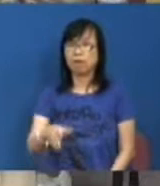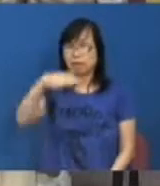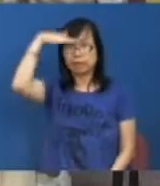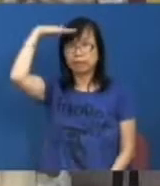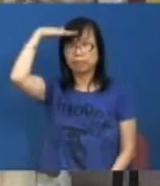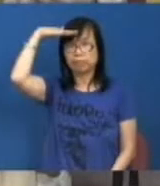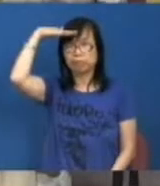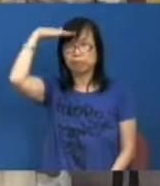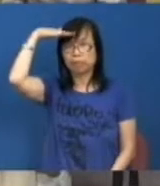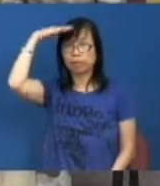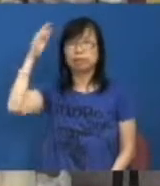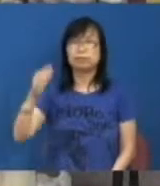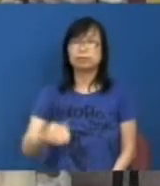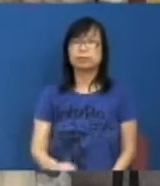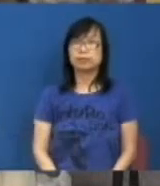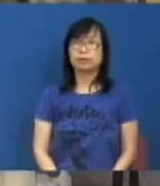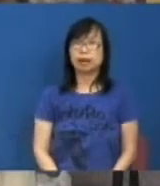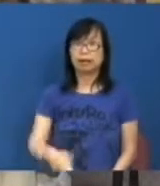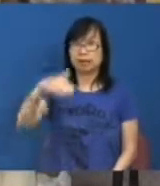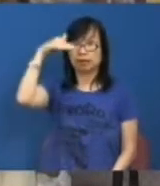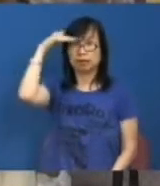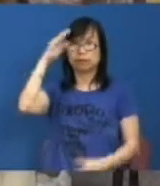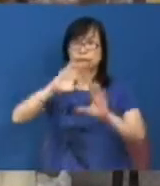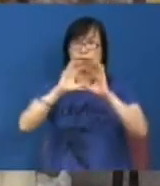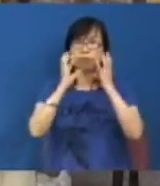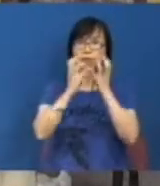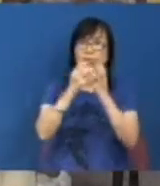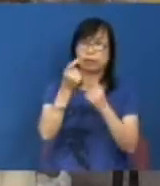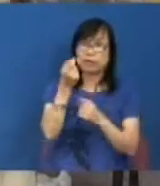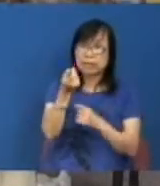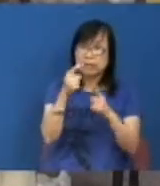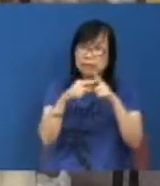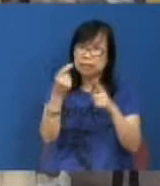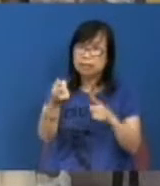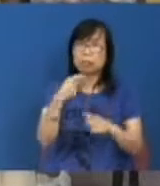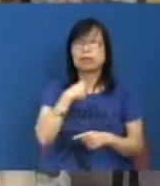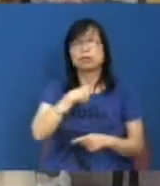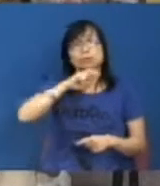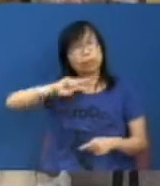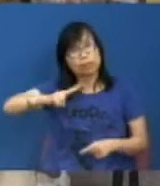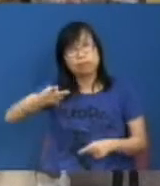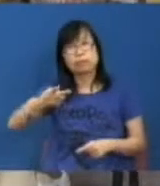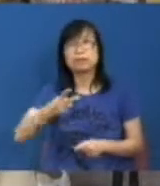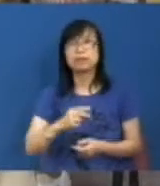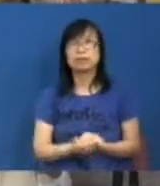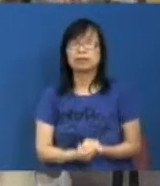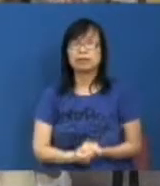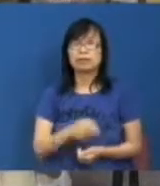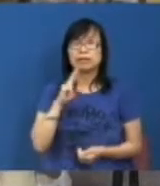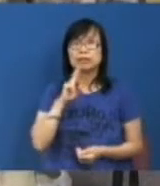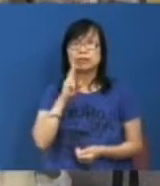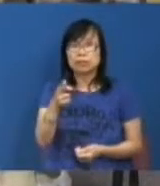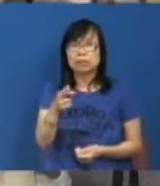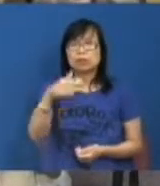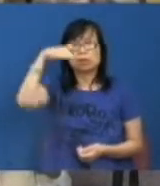啊，亦都係如是者，即係話喺警隊嘅人手短缺嘅時候咧，你應該要改善同埋令到即係